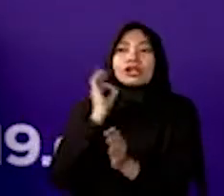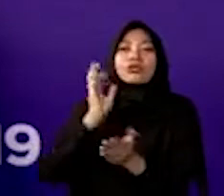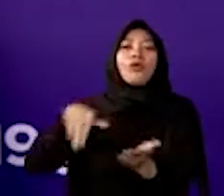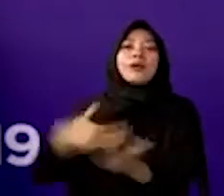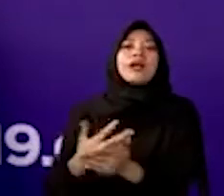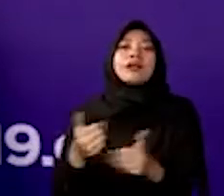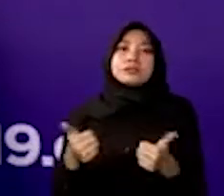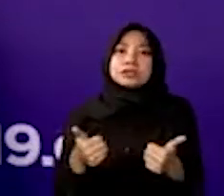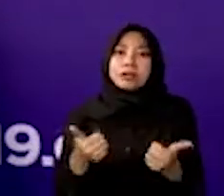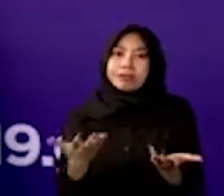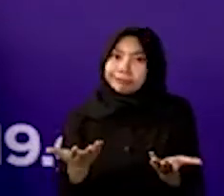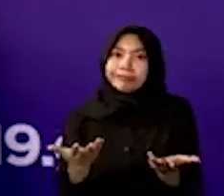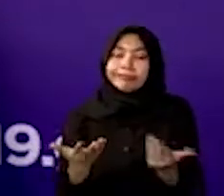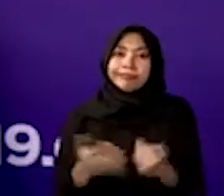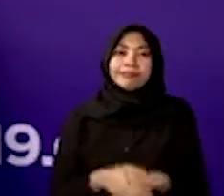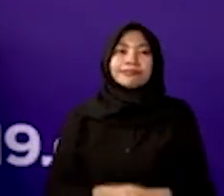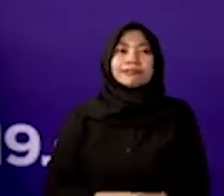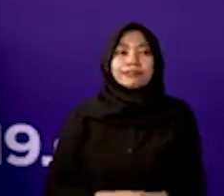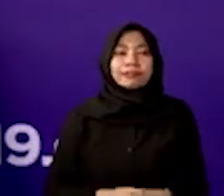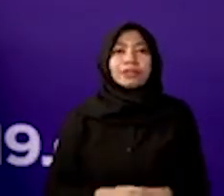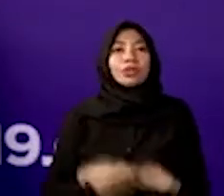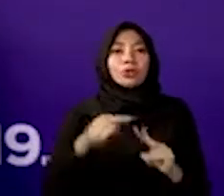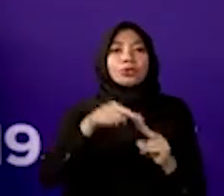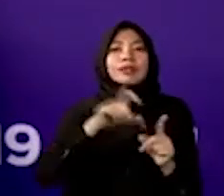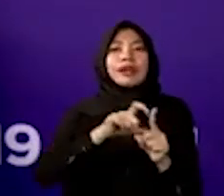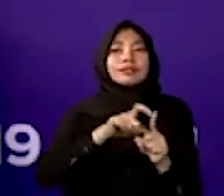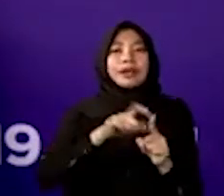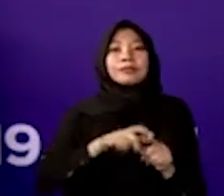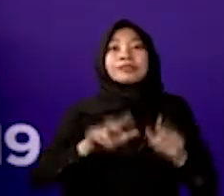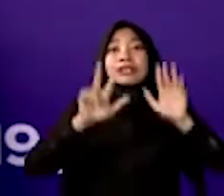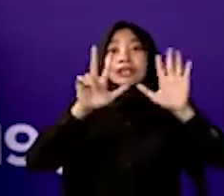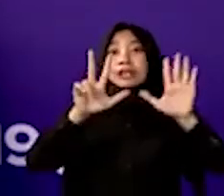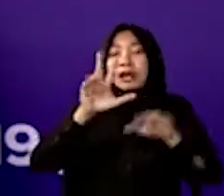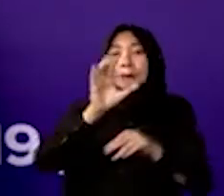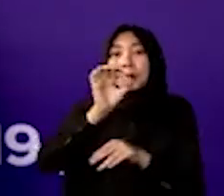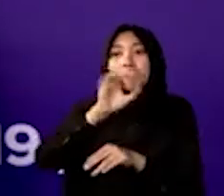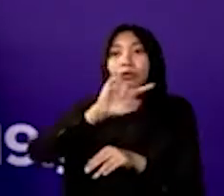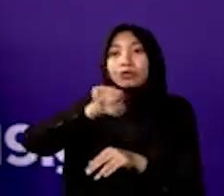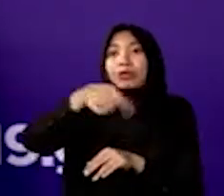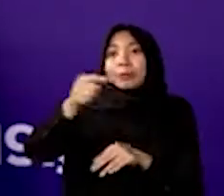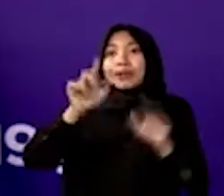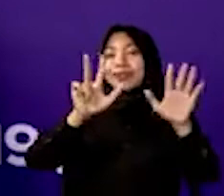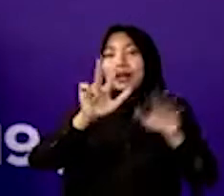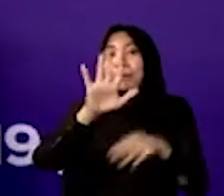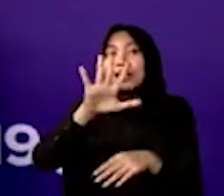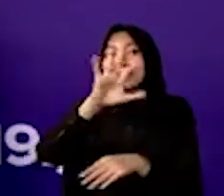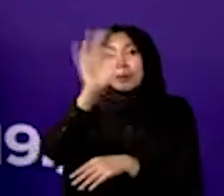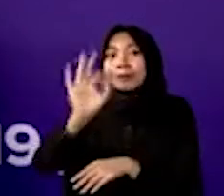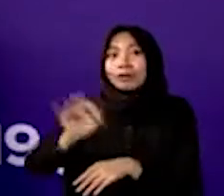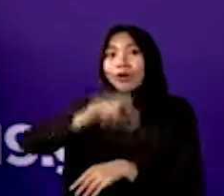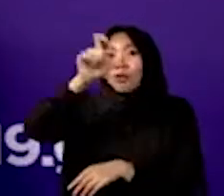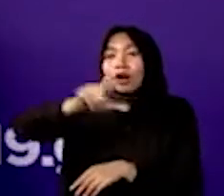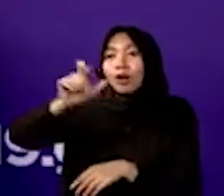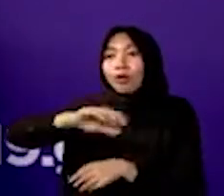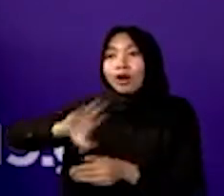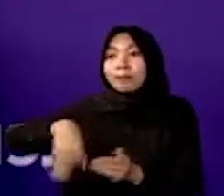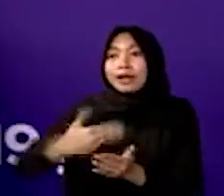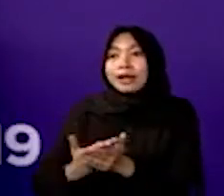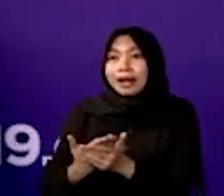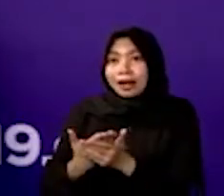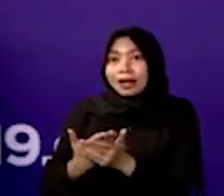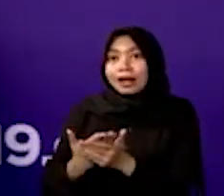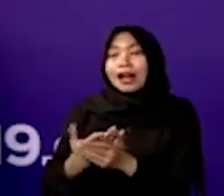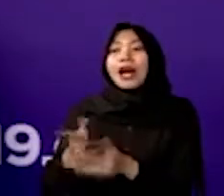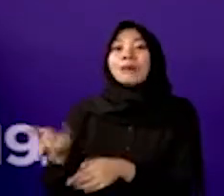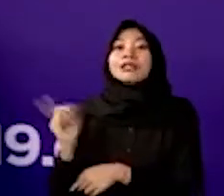risikonya sangat tinggi data yang kami peroleh 80 sampai 85% angka kematian Pasien covid